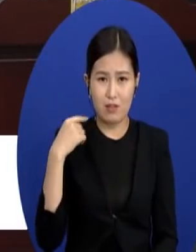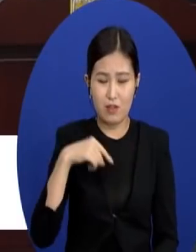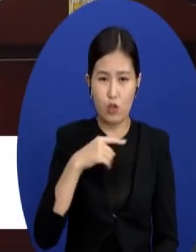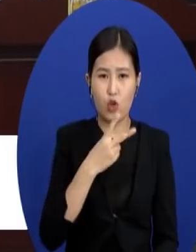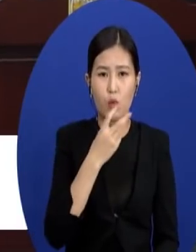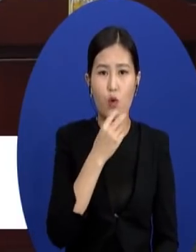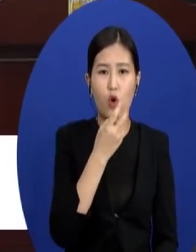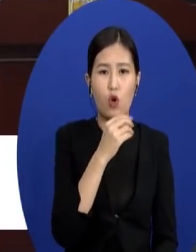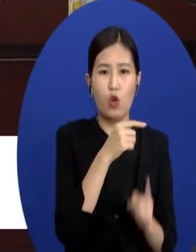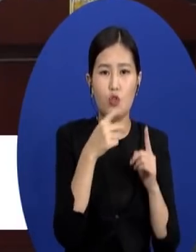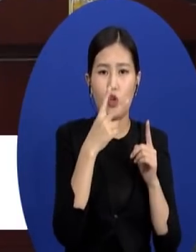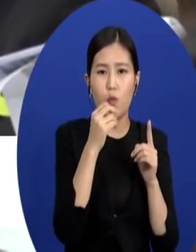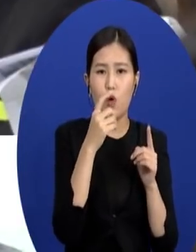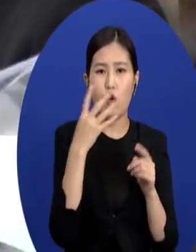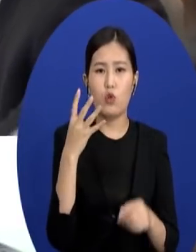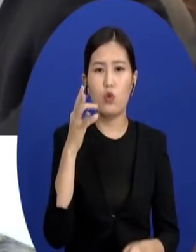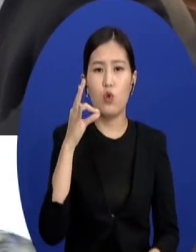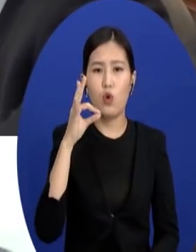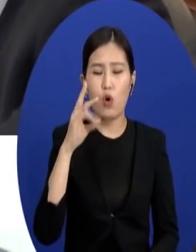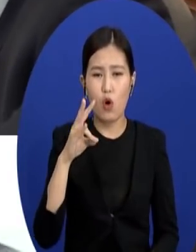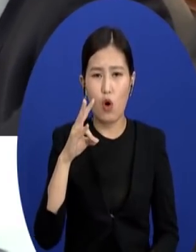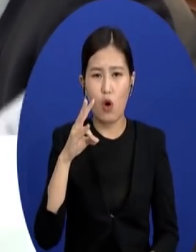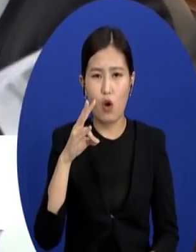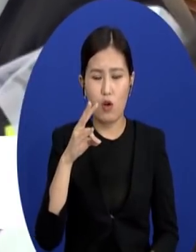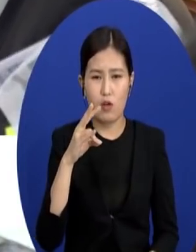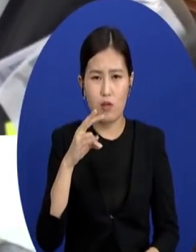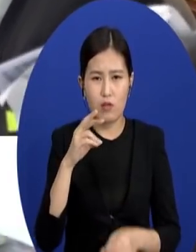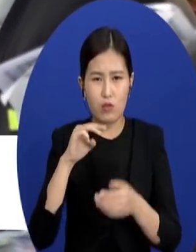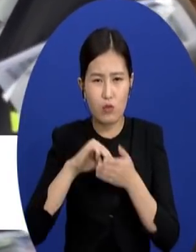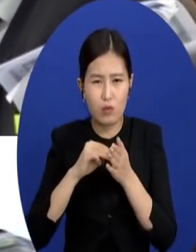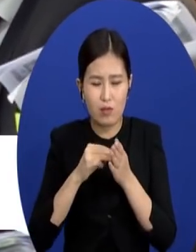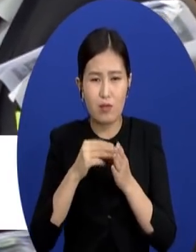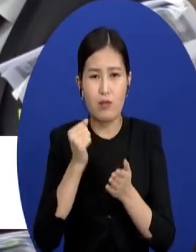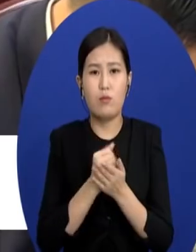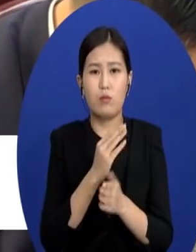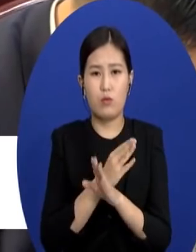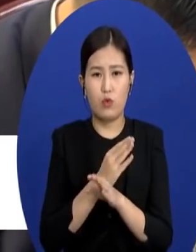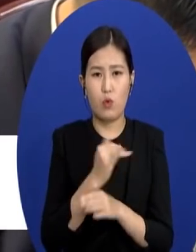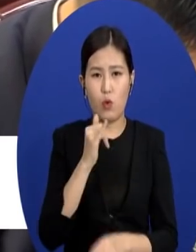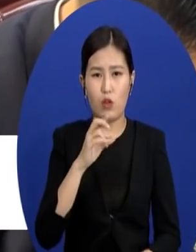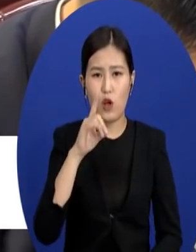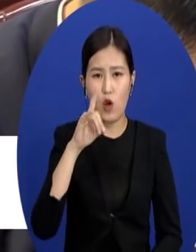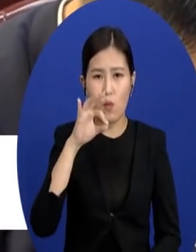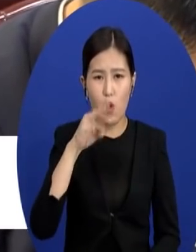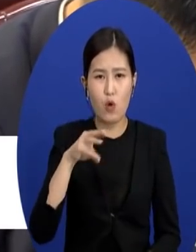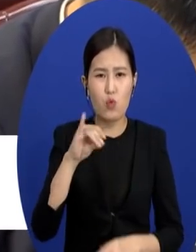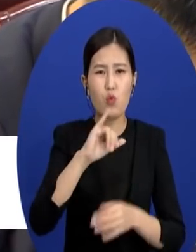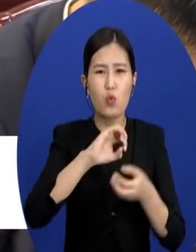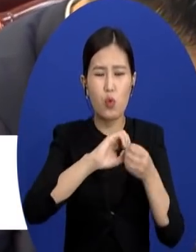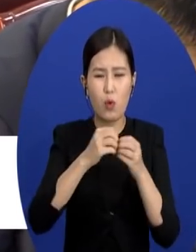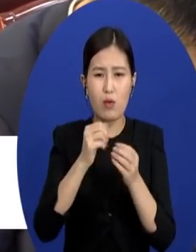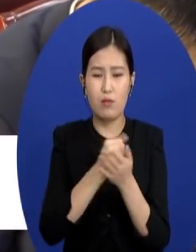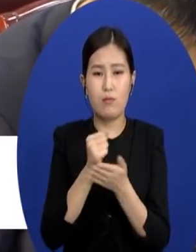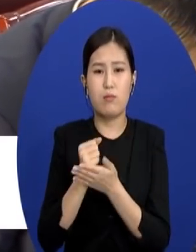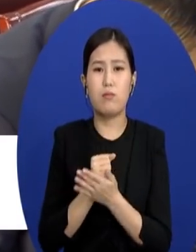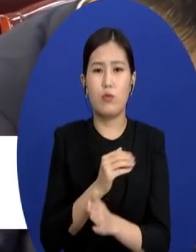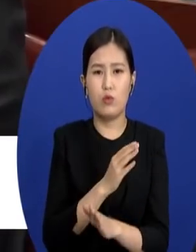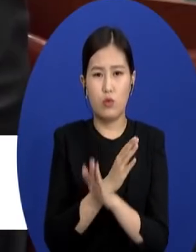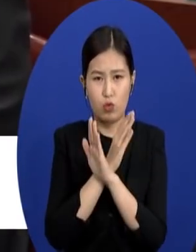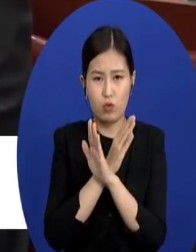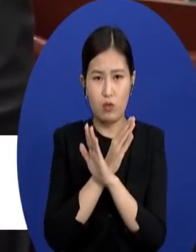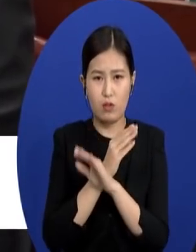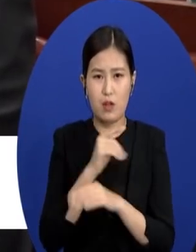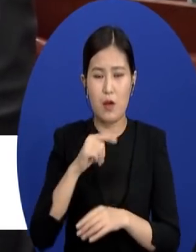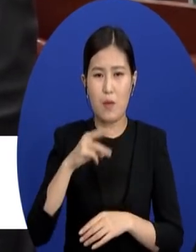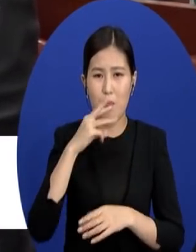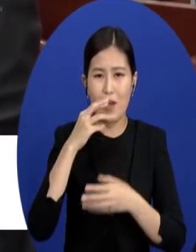2020-24 оны үйл ажиллагааны мөрийн хөтөлбөрийг баталсан байна. Нэг осон дээрх 4 жилд хотод хийгдэх гол баримт бичгүүд батлагдсан гэсэн үг. Харин энэ тухай мэдээлэл одоогоор